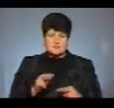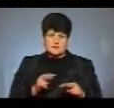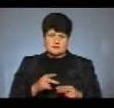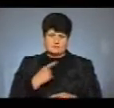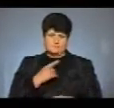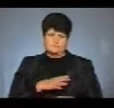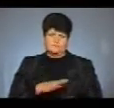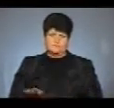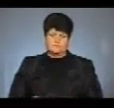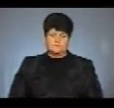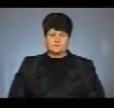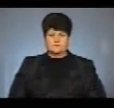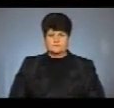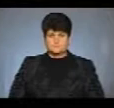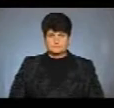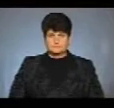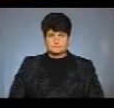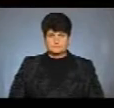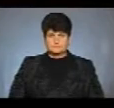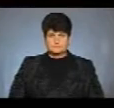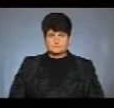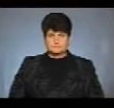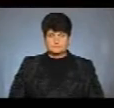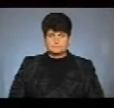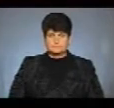Шова, Оксана Галіяш. Новини на Суспільному. Тернопіль.